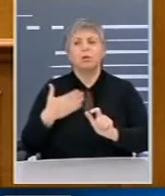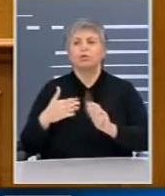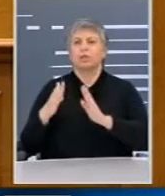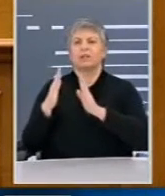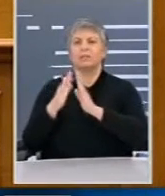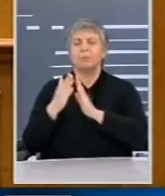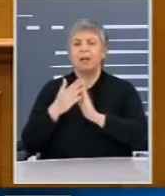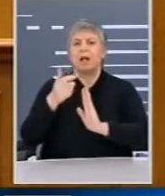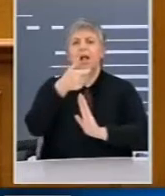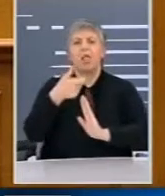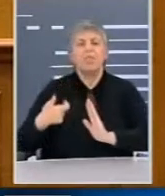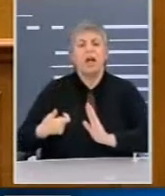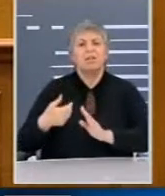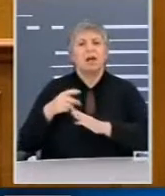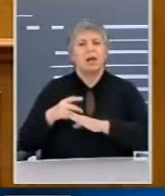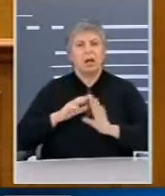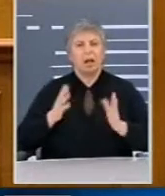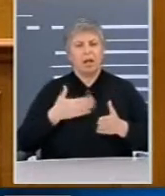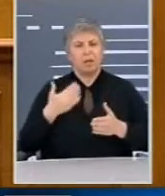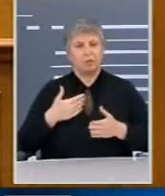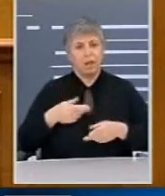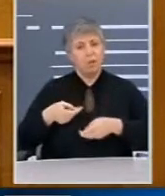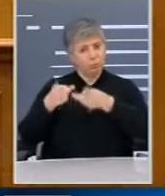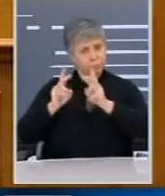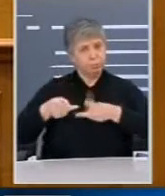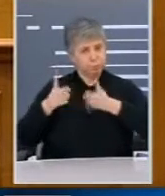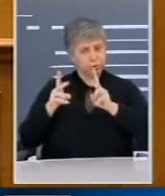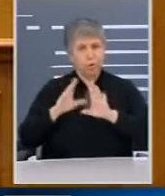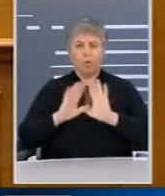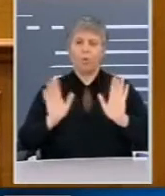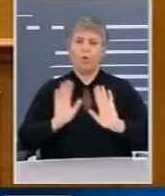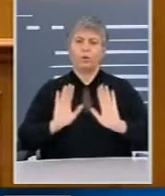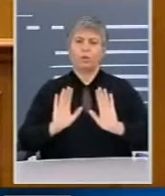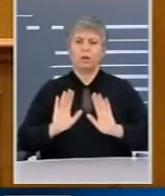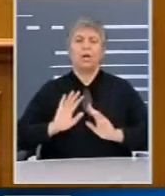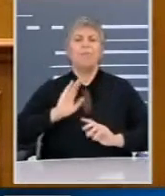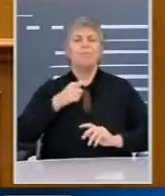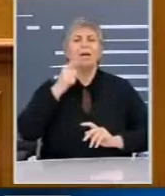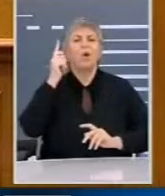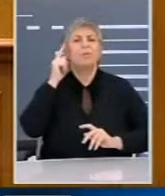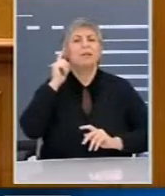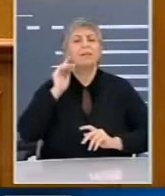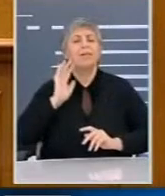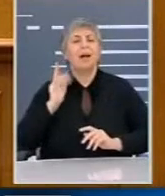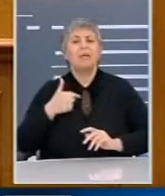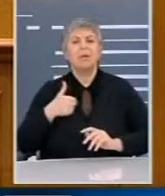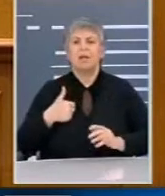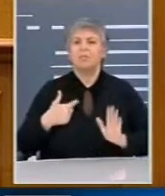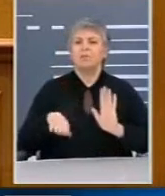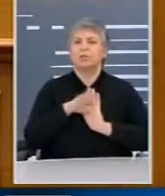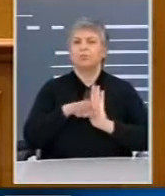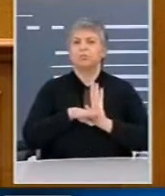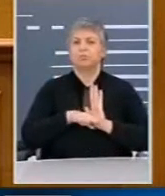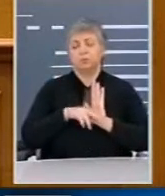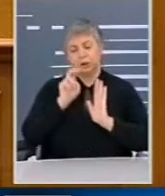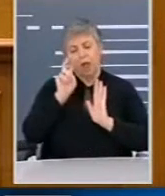επειδή... Παρακαλώ, τελειώνετε, κύριε Παπαδόπουλε. Θέλω να πω με άλλα λόγια ότι δεν είναι μια επαναστατική πράξη το να φτιάχνεις ελεκτικούς